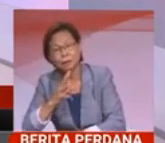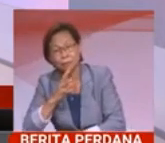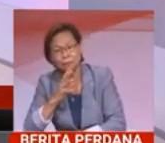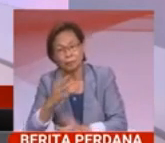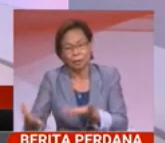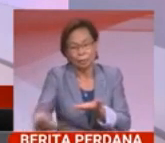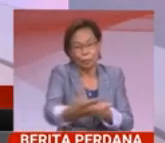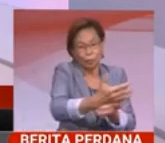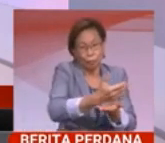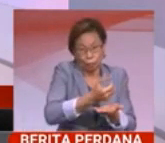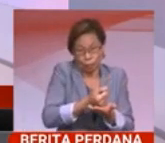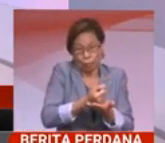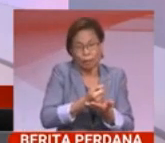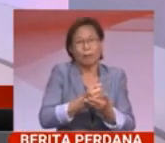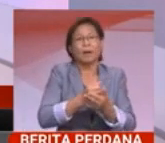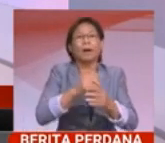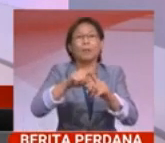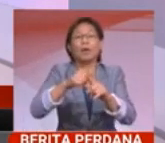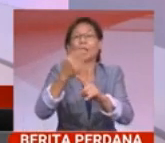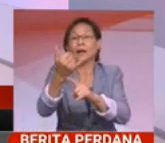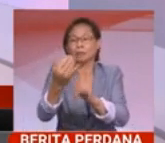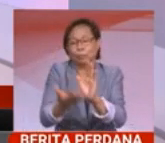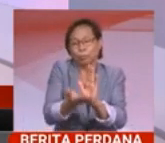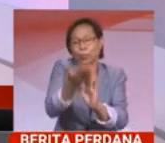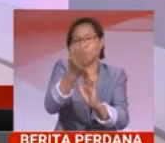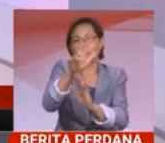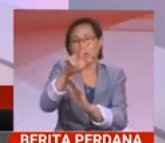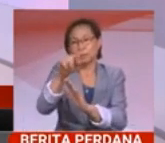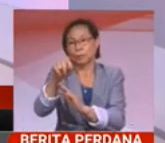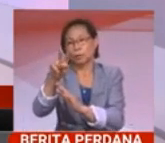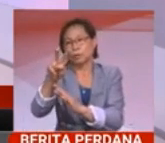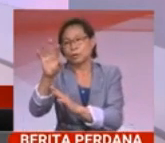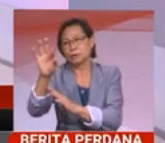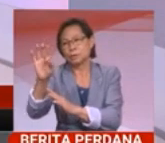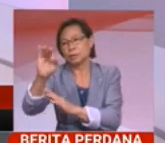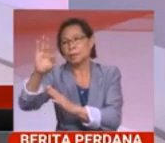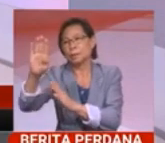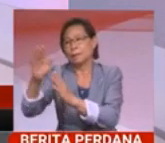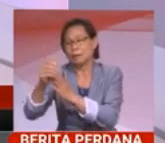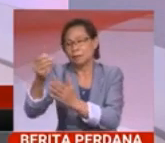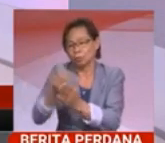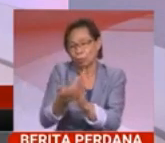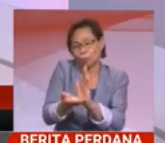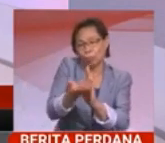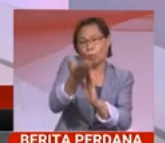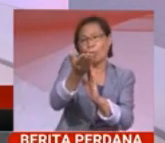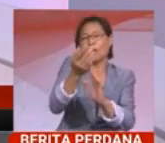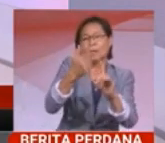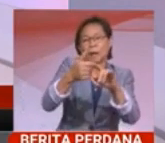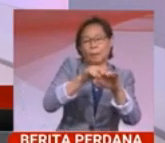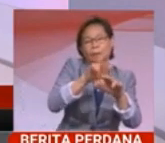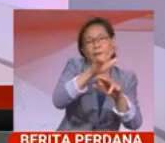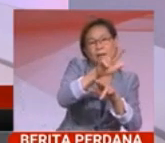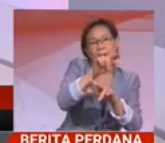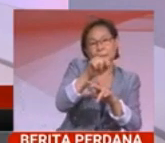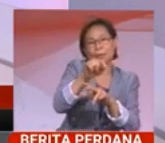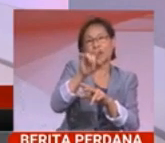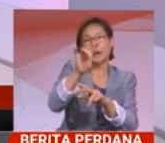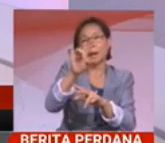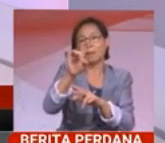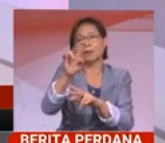perolehan pada suku kedua meningkat kepada 30-an 29 bilineage daripada 30-an